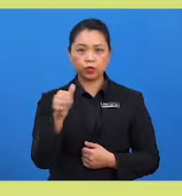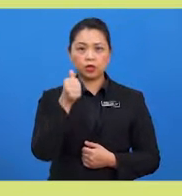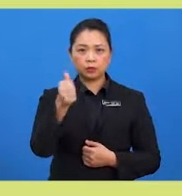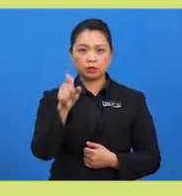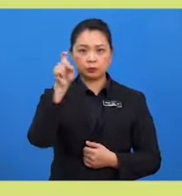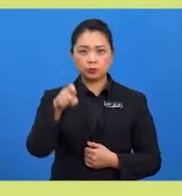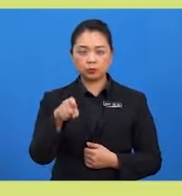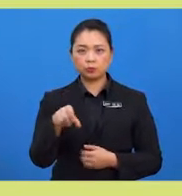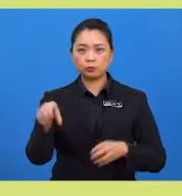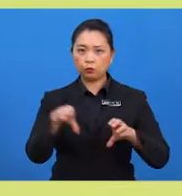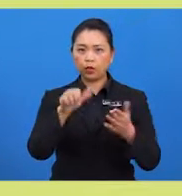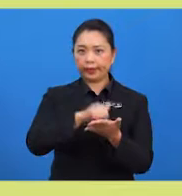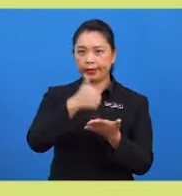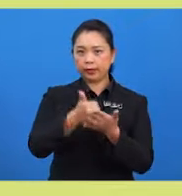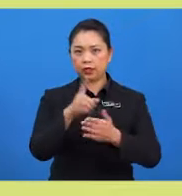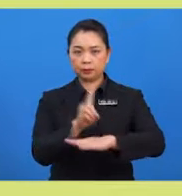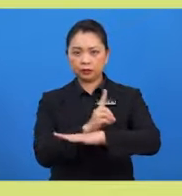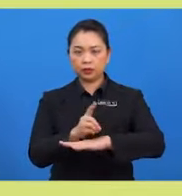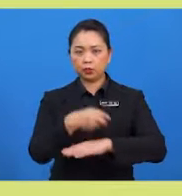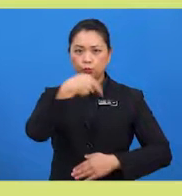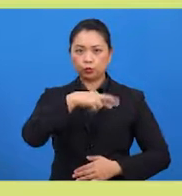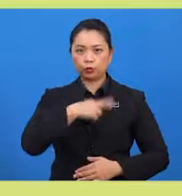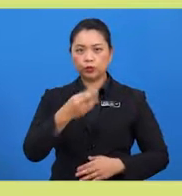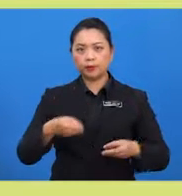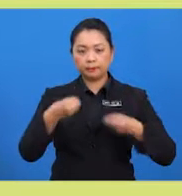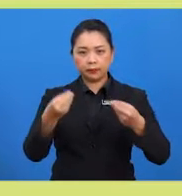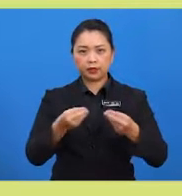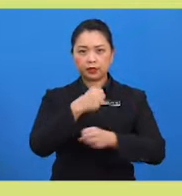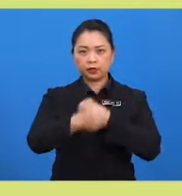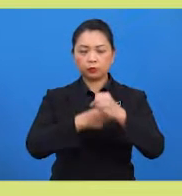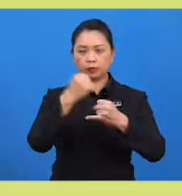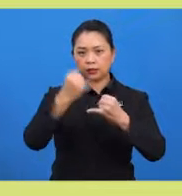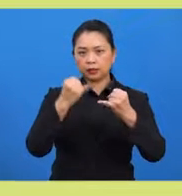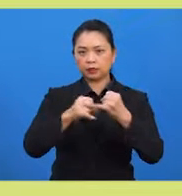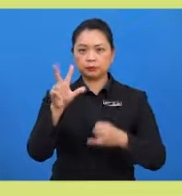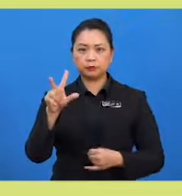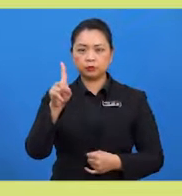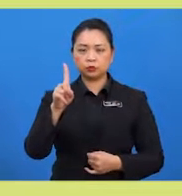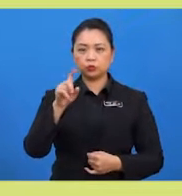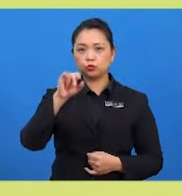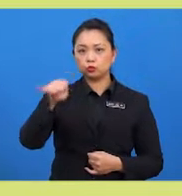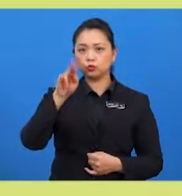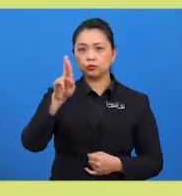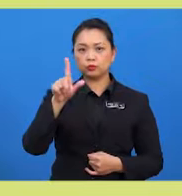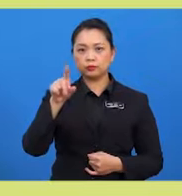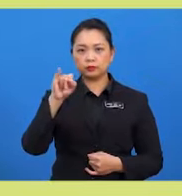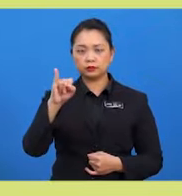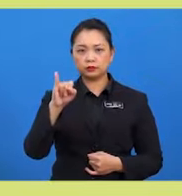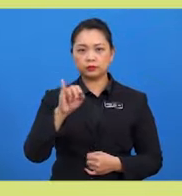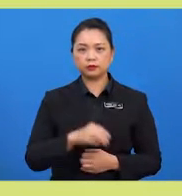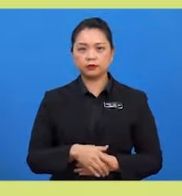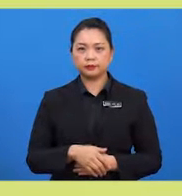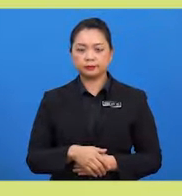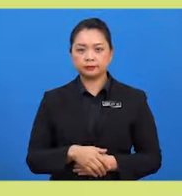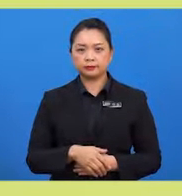menyediakan akaun perdagangan dan untung rugi bagi tahun berakhir 31 Julai 2019 dan penyata kedudukan